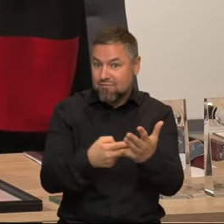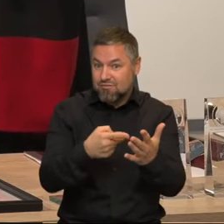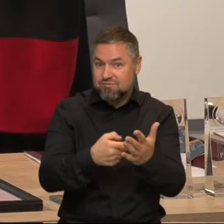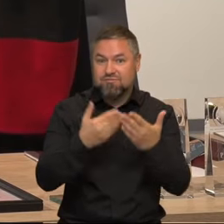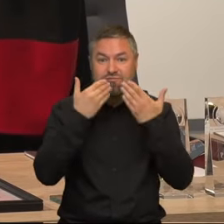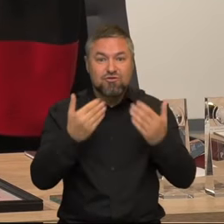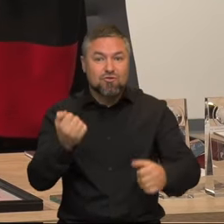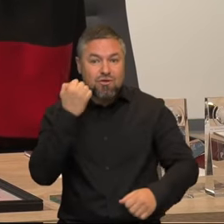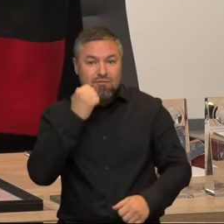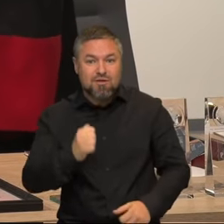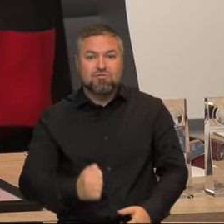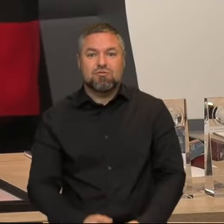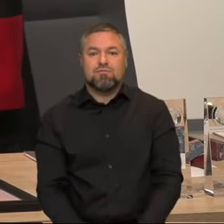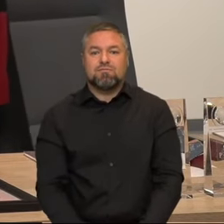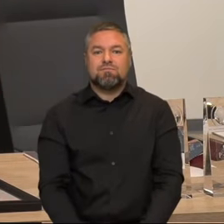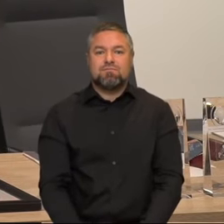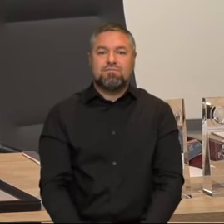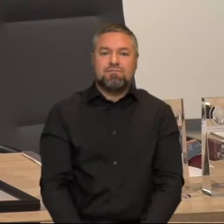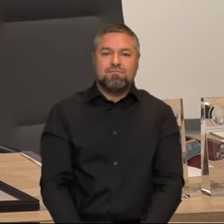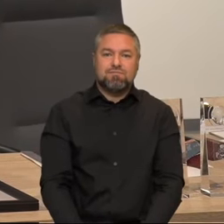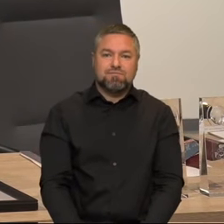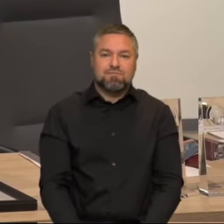zerknąć. Dziękuję bardzo.